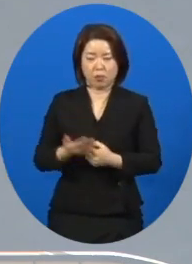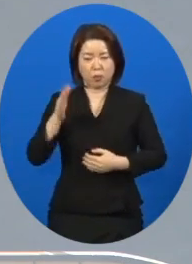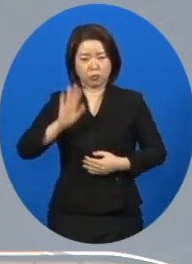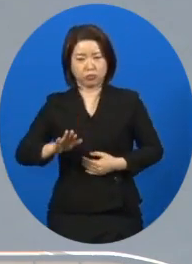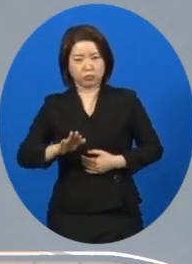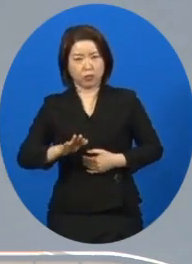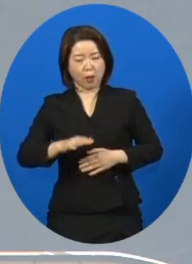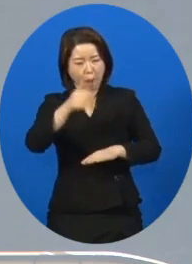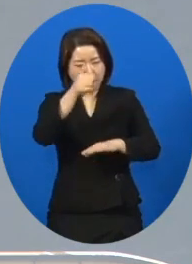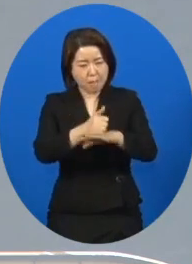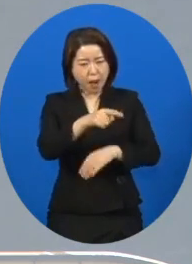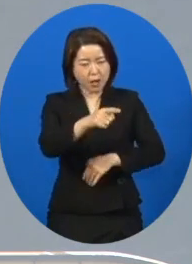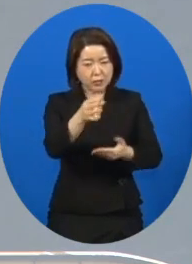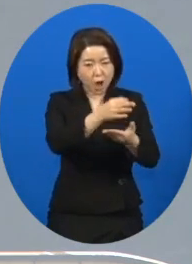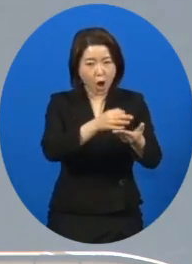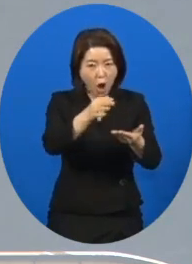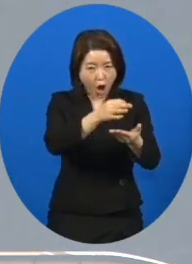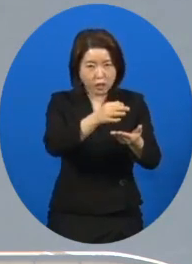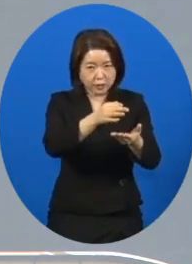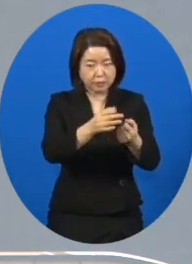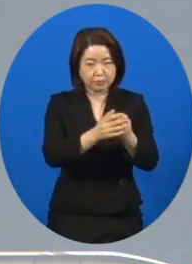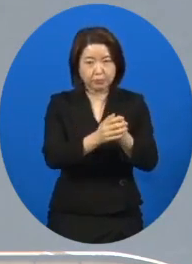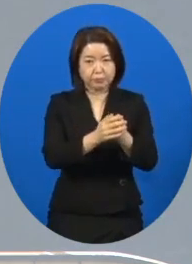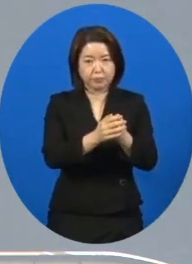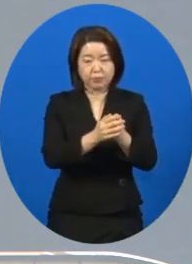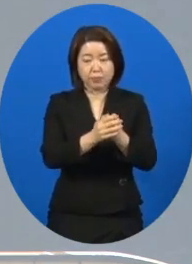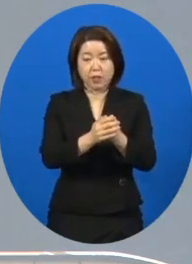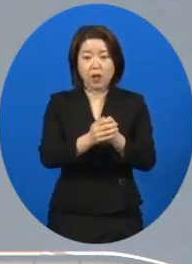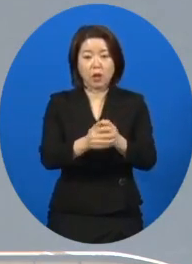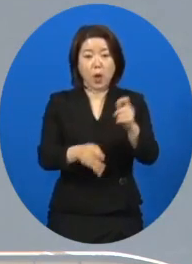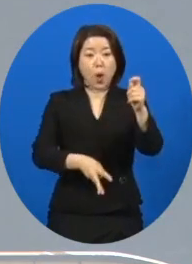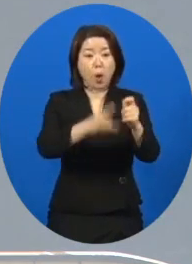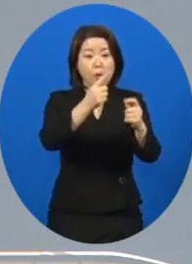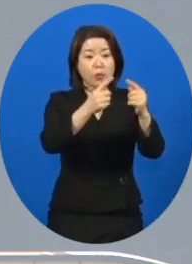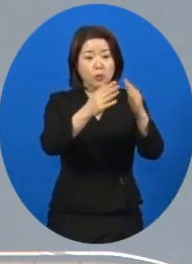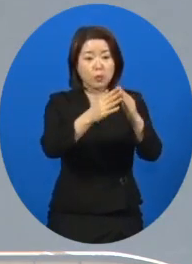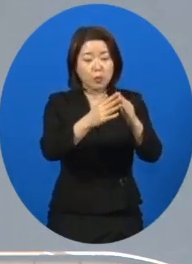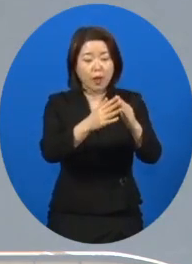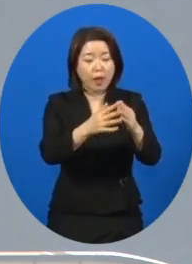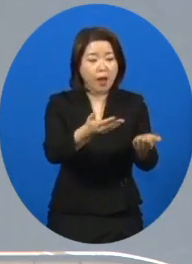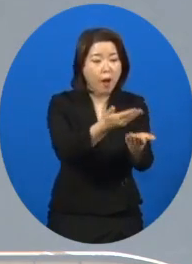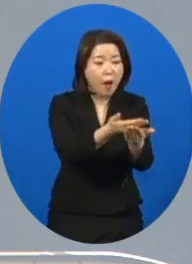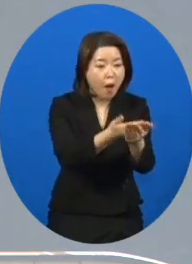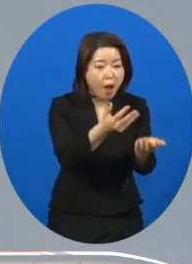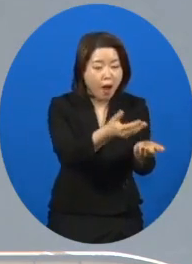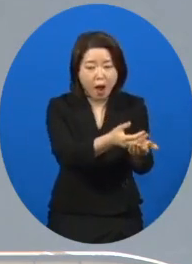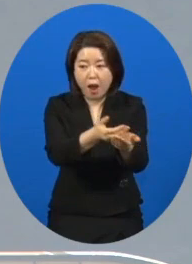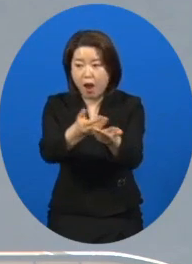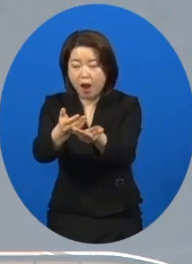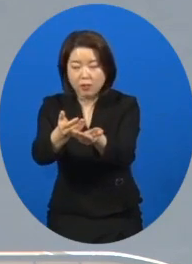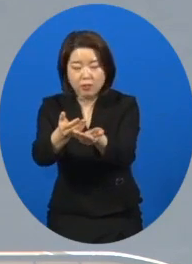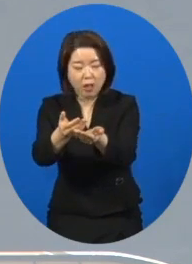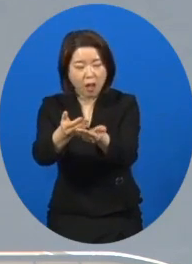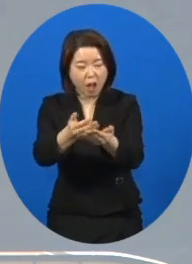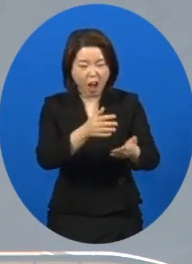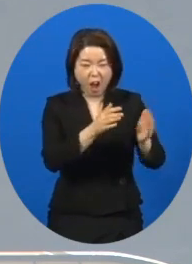막상 그 헌금을 이제 받으러 고린도 교회에 갔는데 헌금이 준비되지